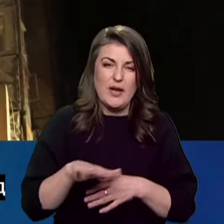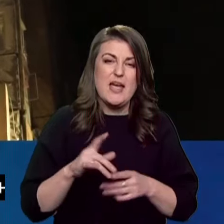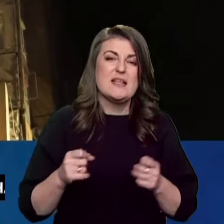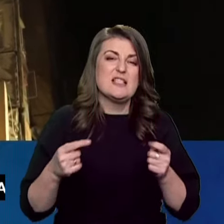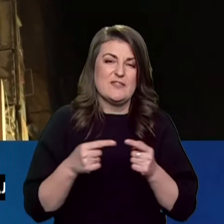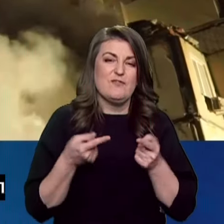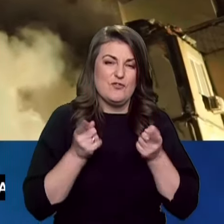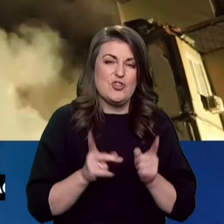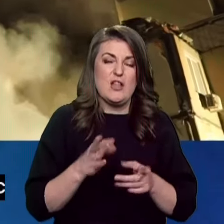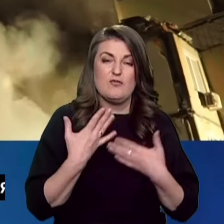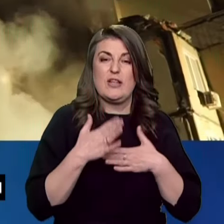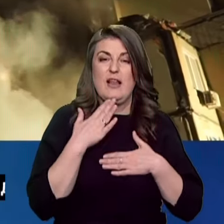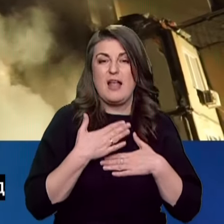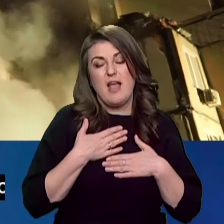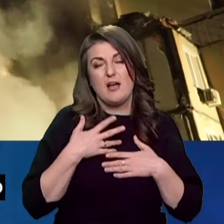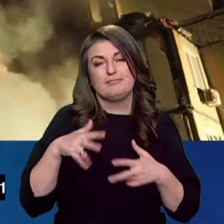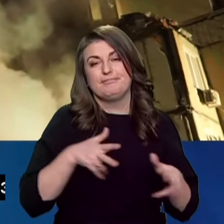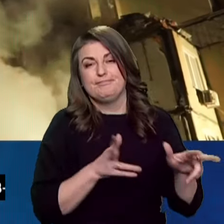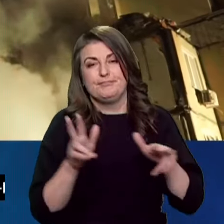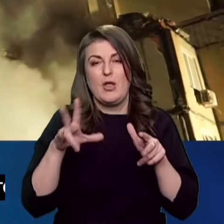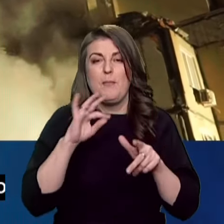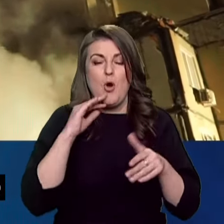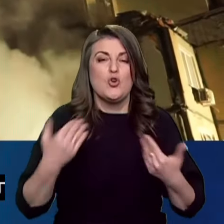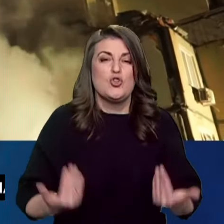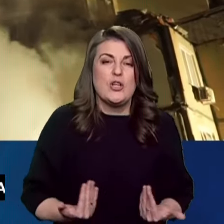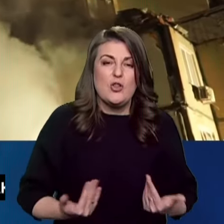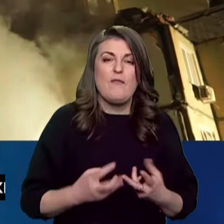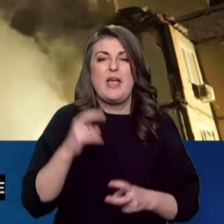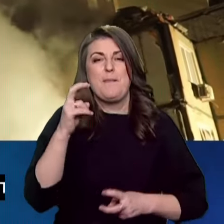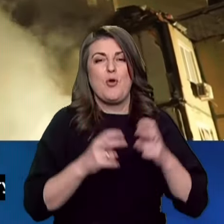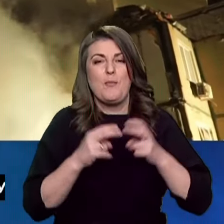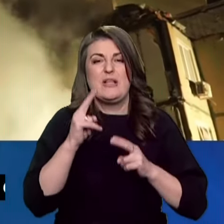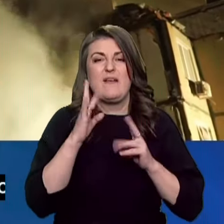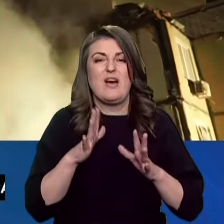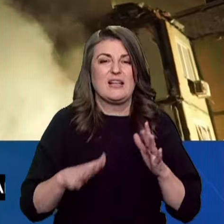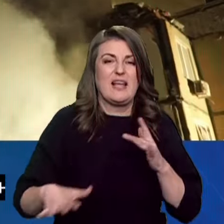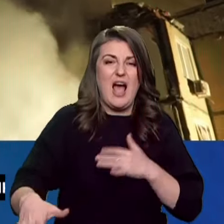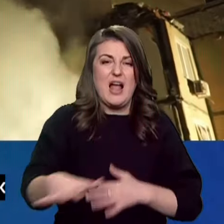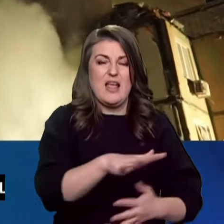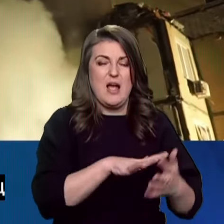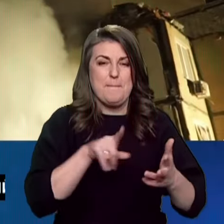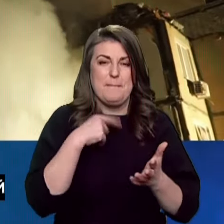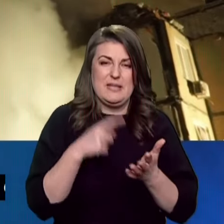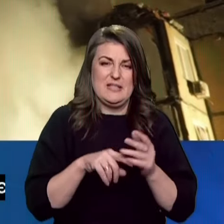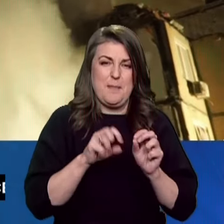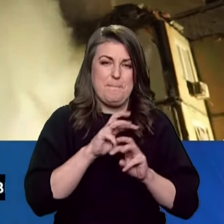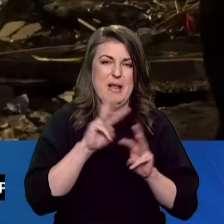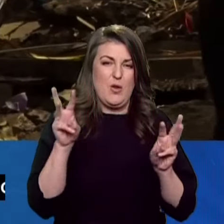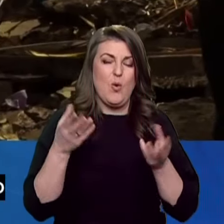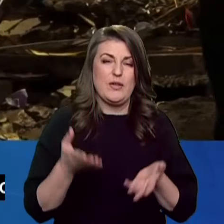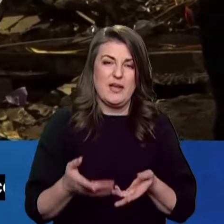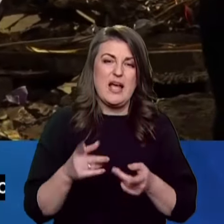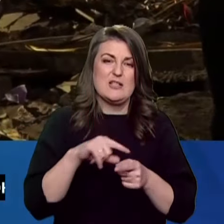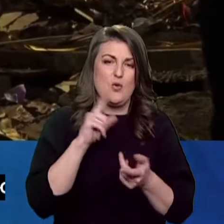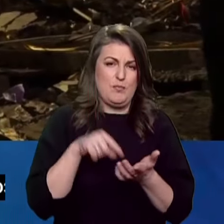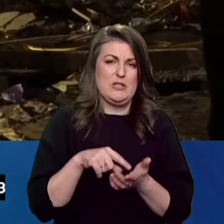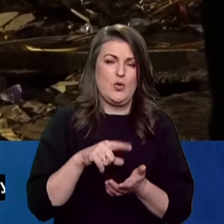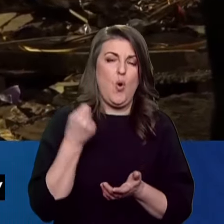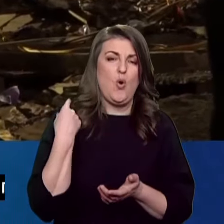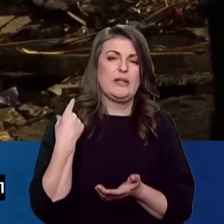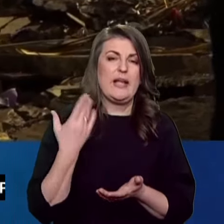звичайними вже для нас маневрами по житлових і промислових кварталах міста Мільйонівка самої Одеси.